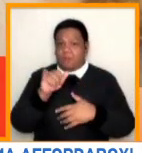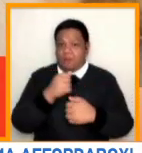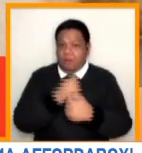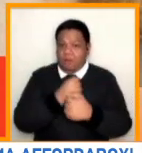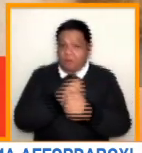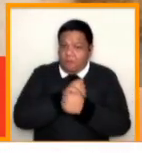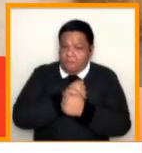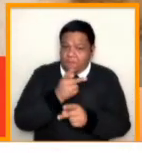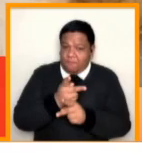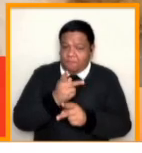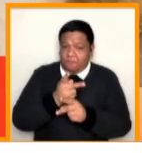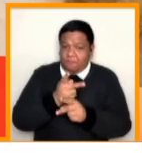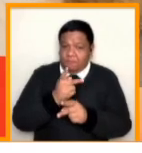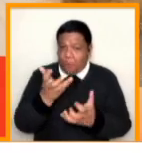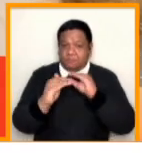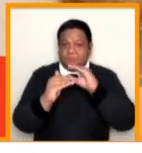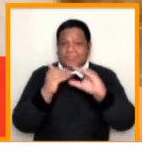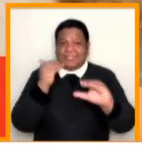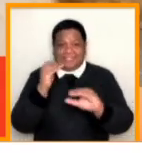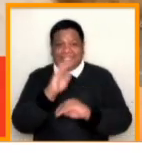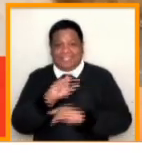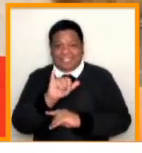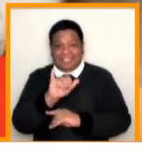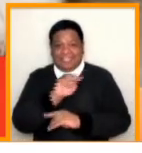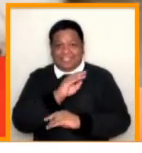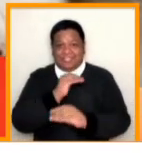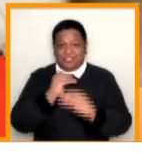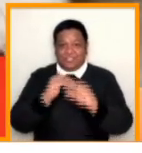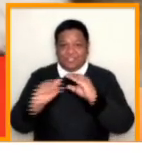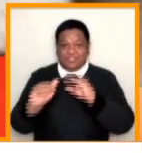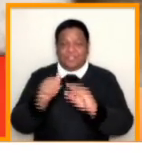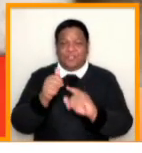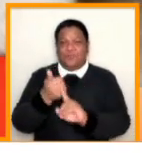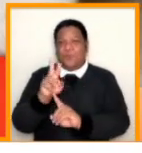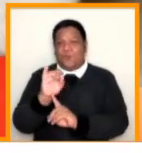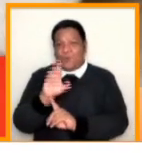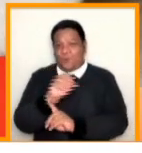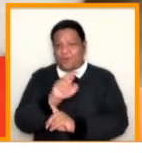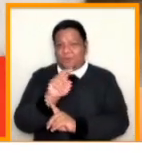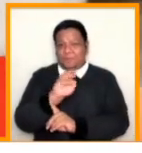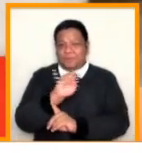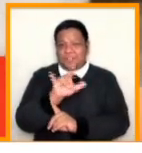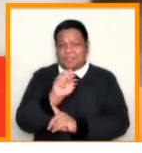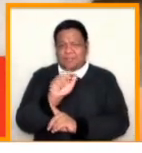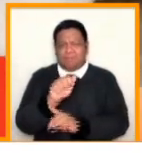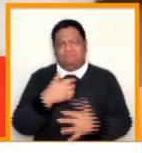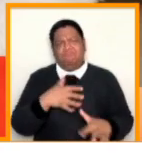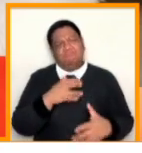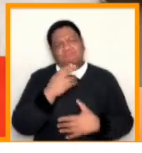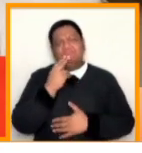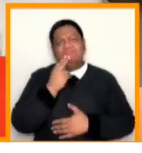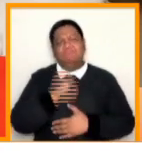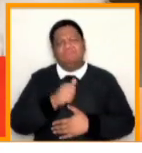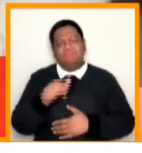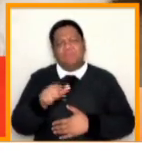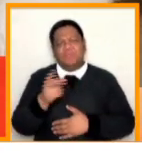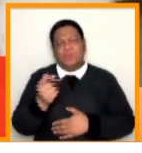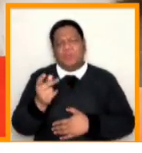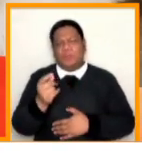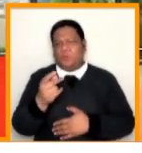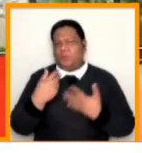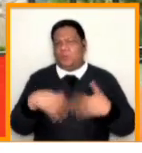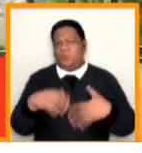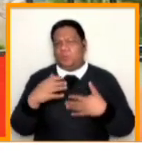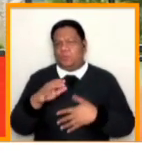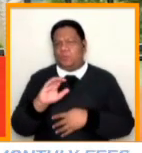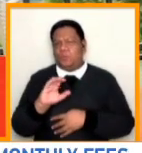Lynn, sina Rocco at Melissa. In fairness, ang gaganda ng mga alaga nila, prime talaga na corgis.